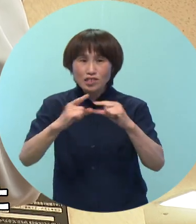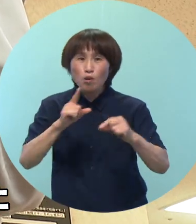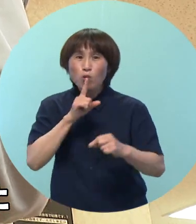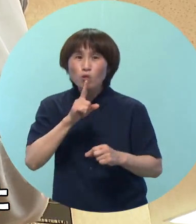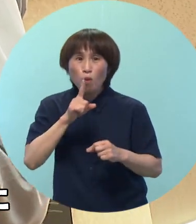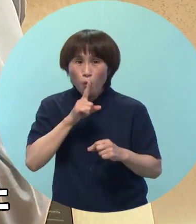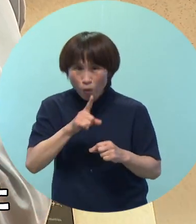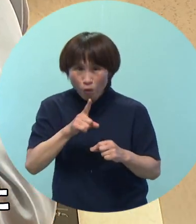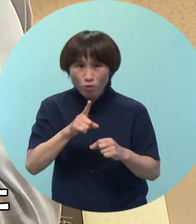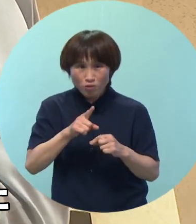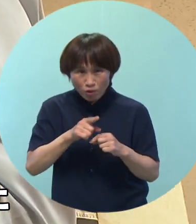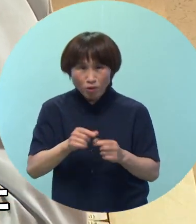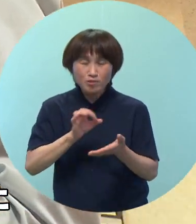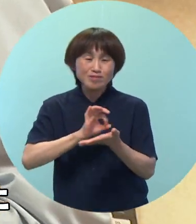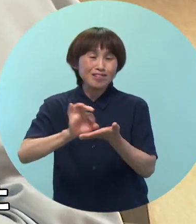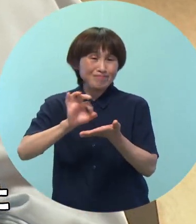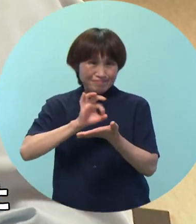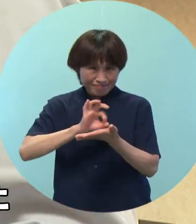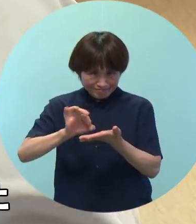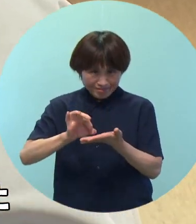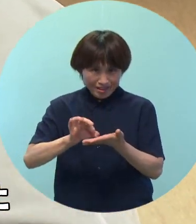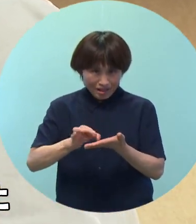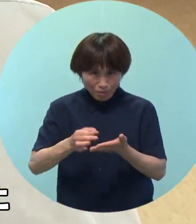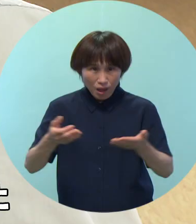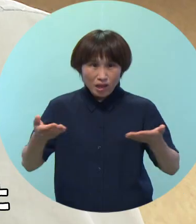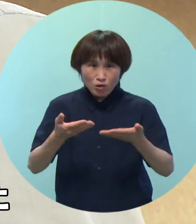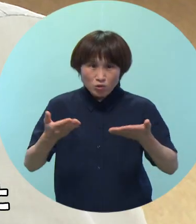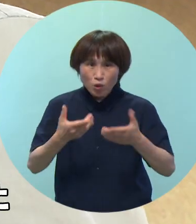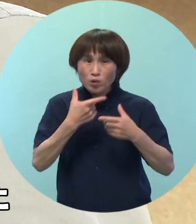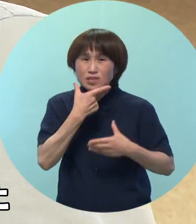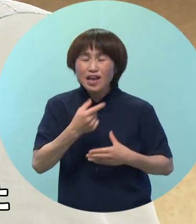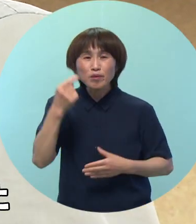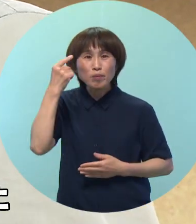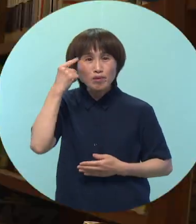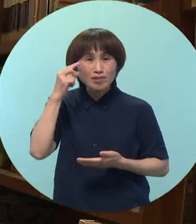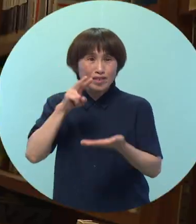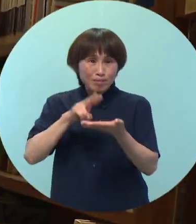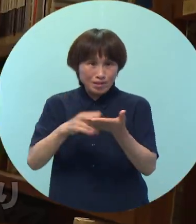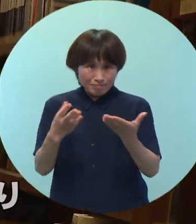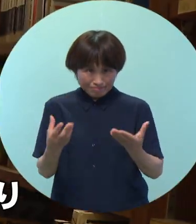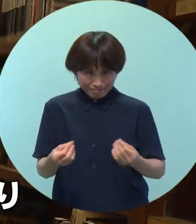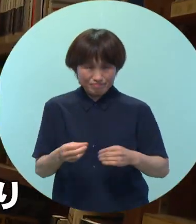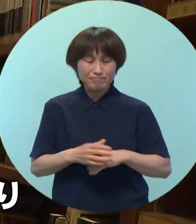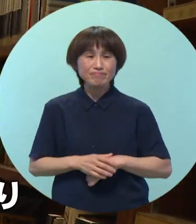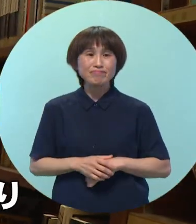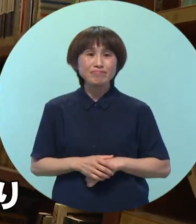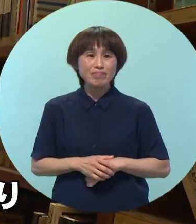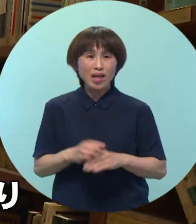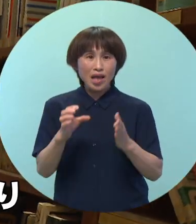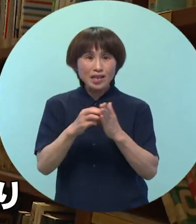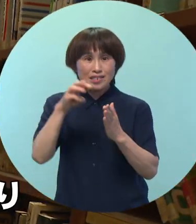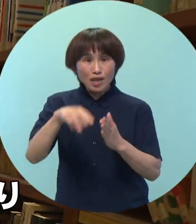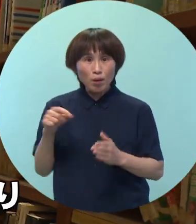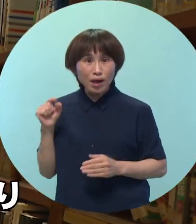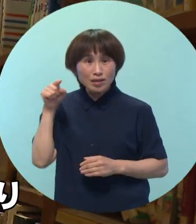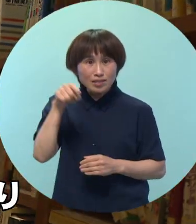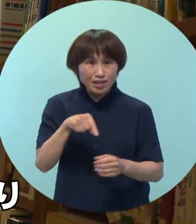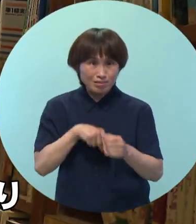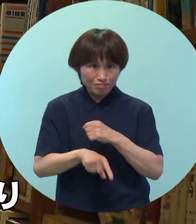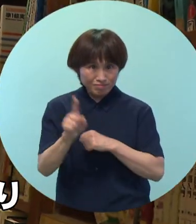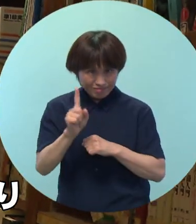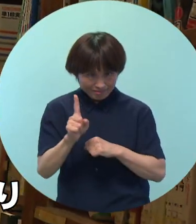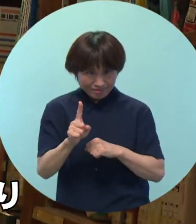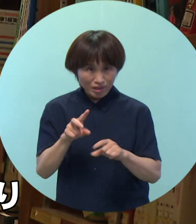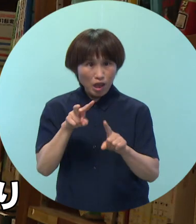かさないともったいないと思って日本で働きたいと決心しました。なぜ石川になったかっていうと、小